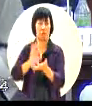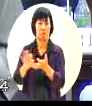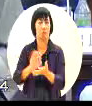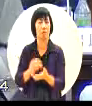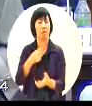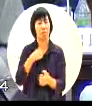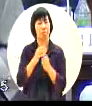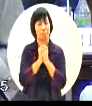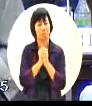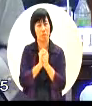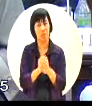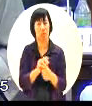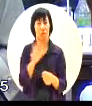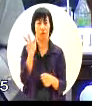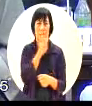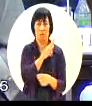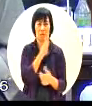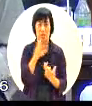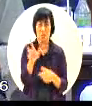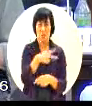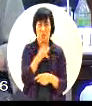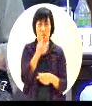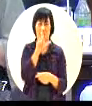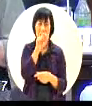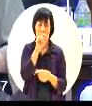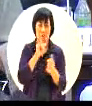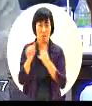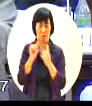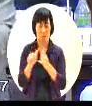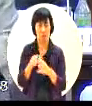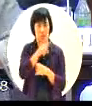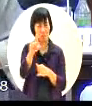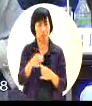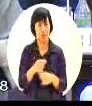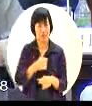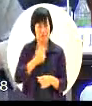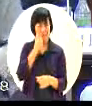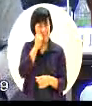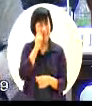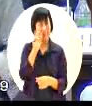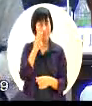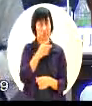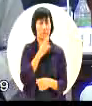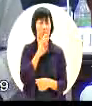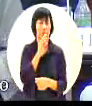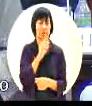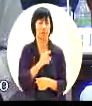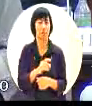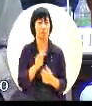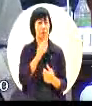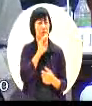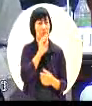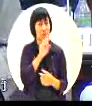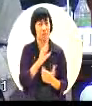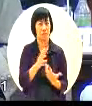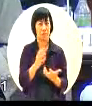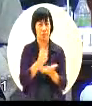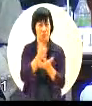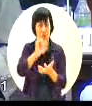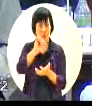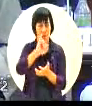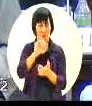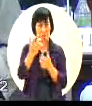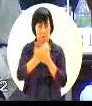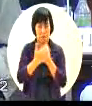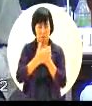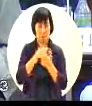咱燕巢所有乡亲，吼、哦、啊，这是一个真难点，无使翁议员你甲我争主干呢，吼、哦、啊，我嘛是